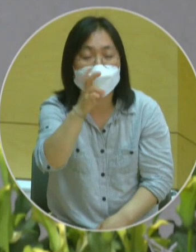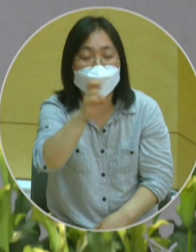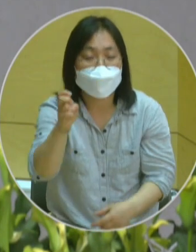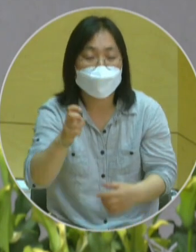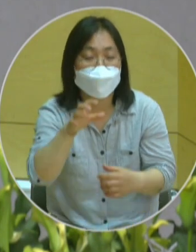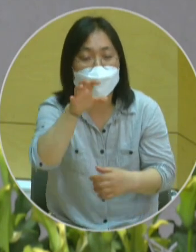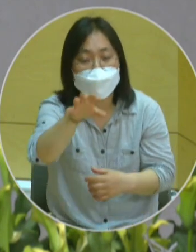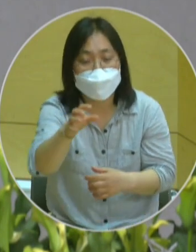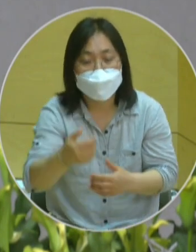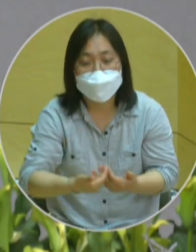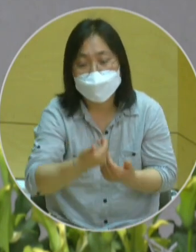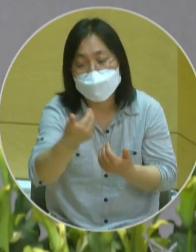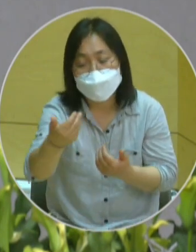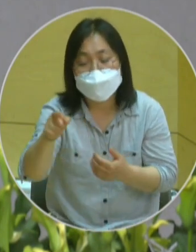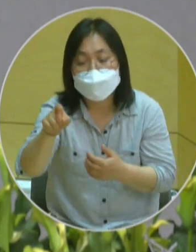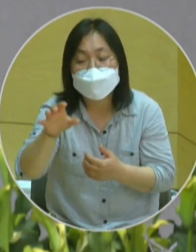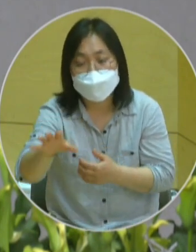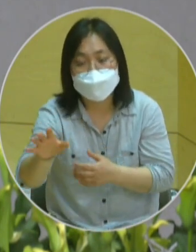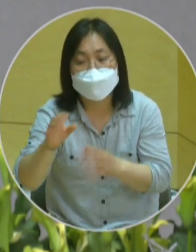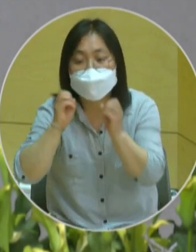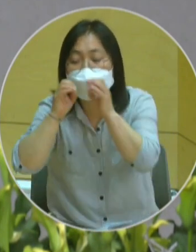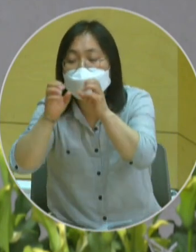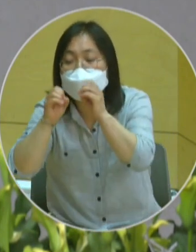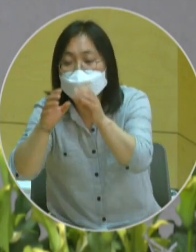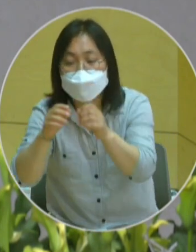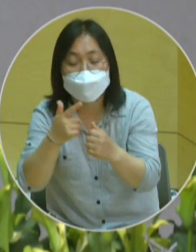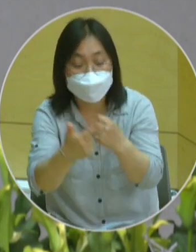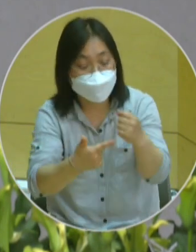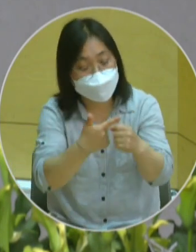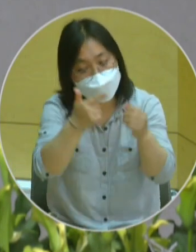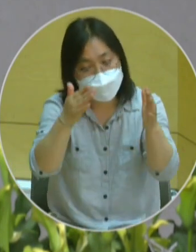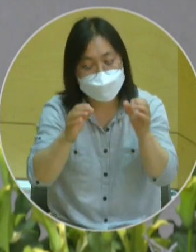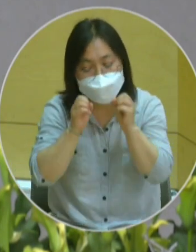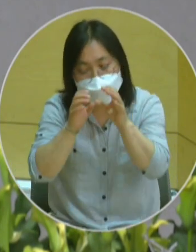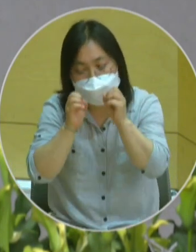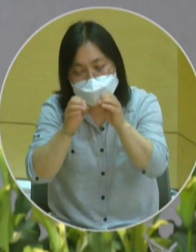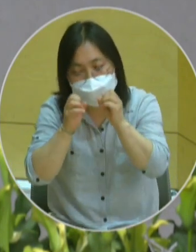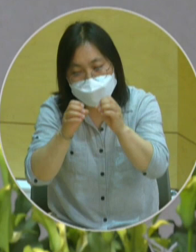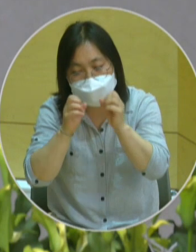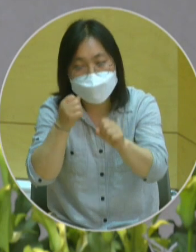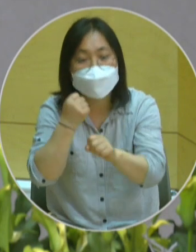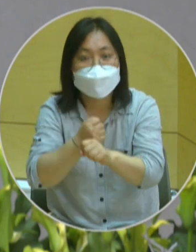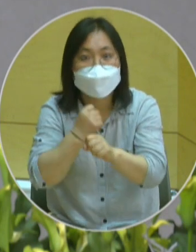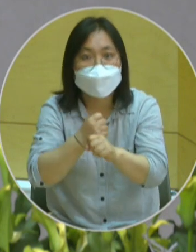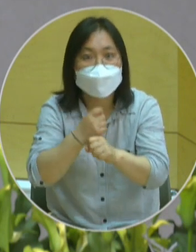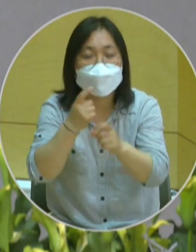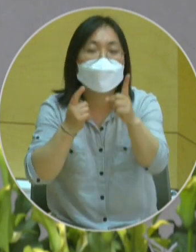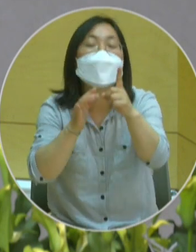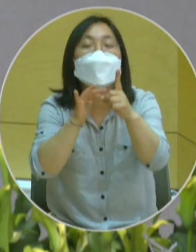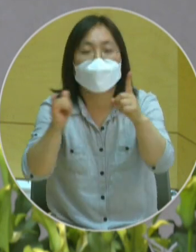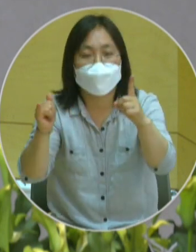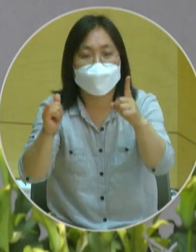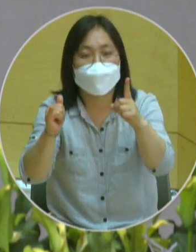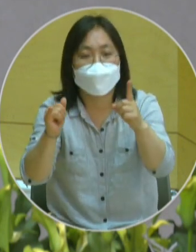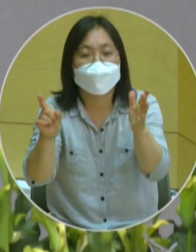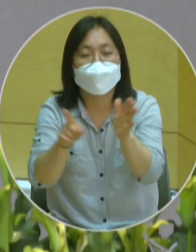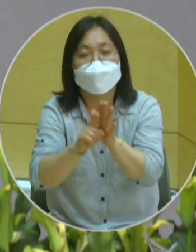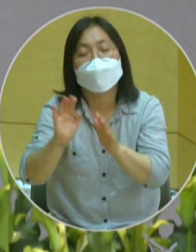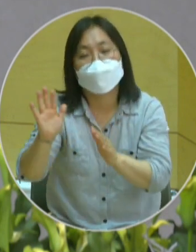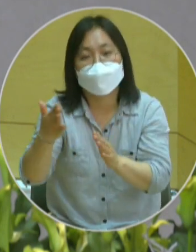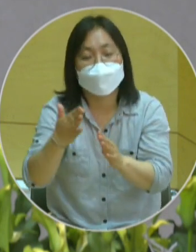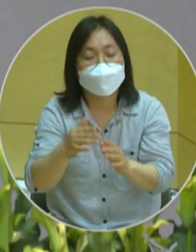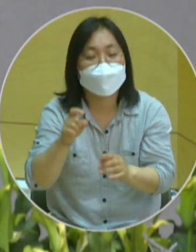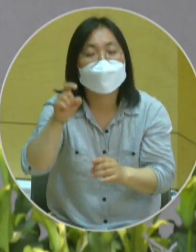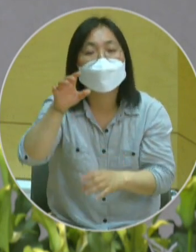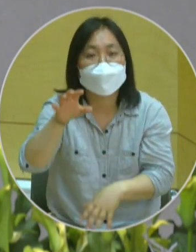시작됐습니다. 6년 동안 한 사람만 그 회심자를 만나게 됐습니다. 그리고